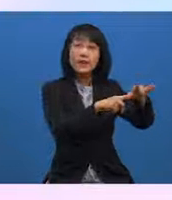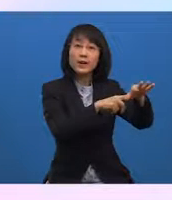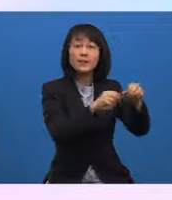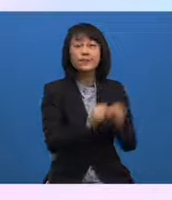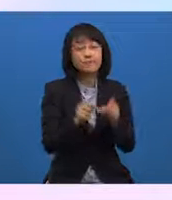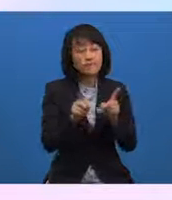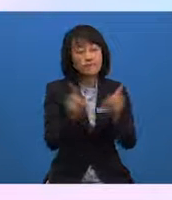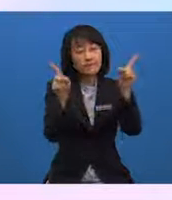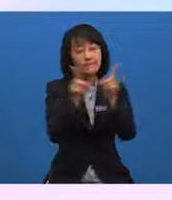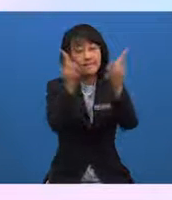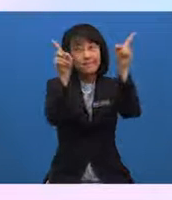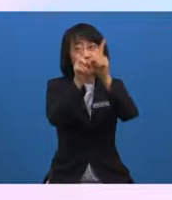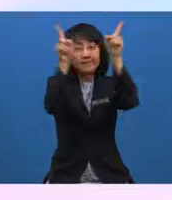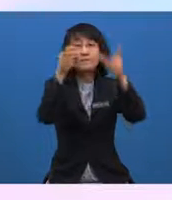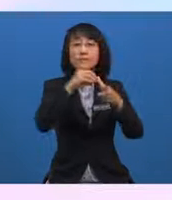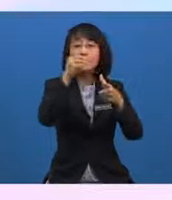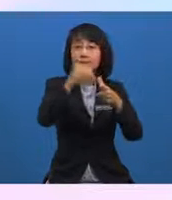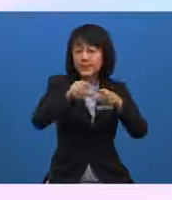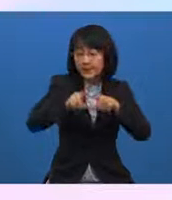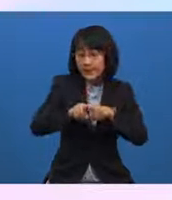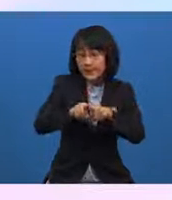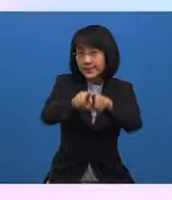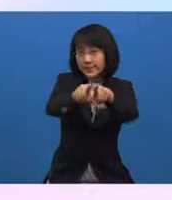jejala atau selari?